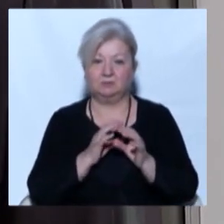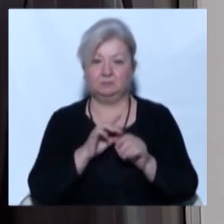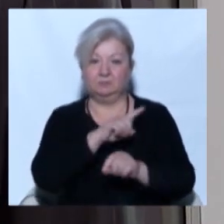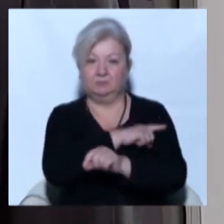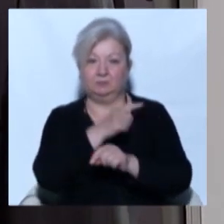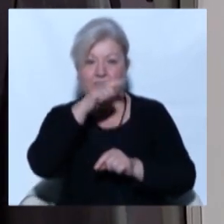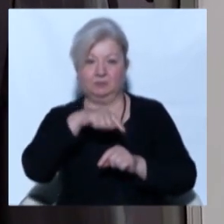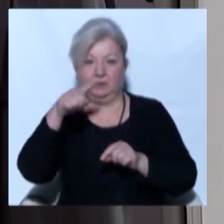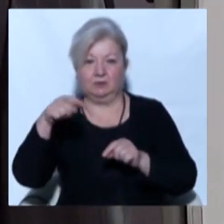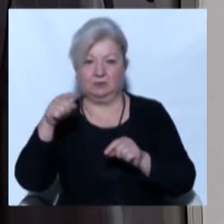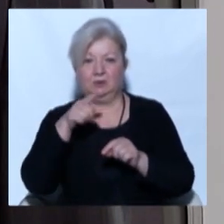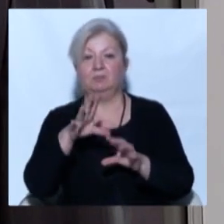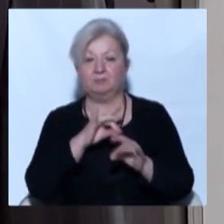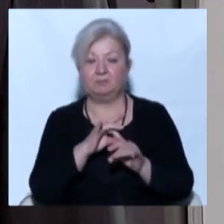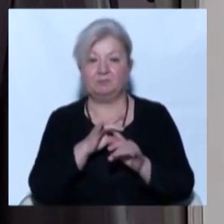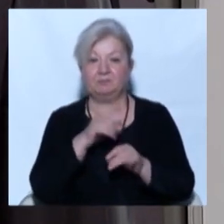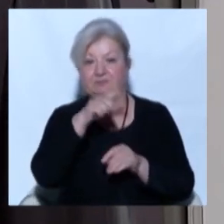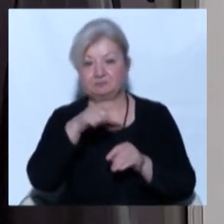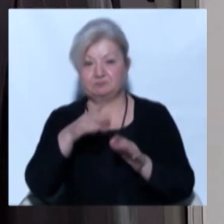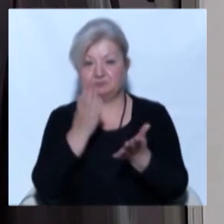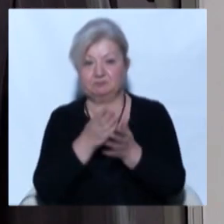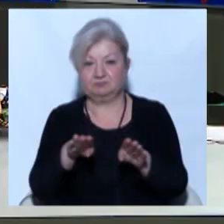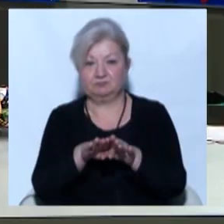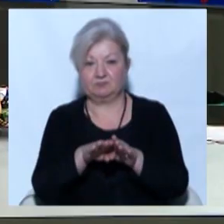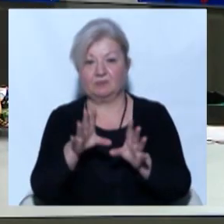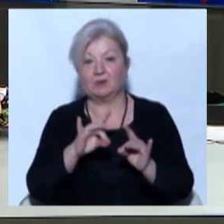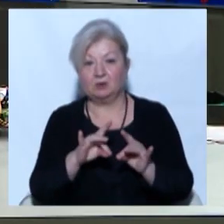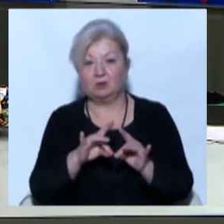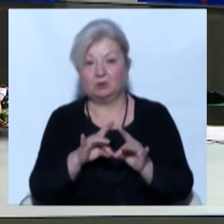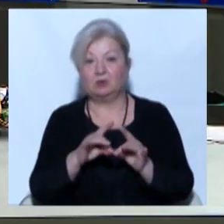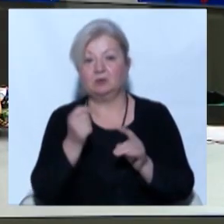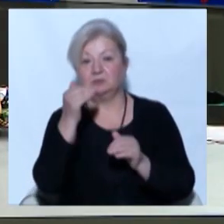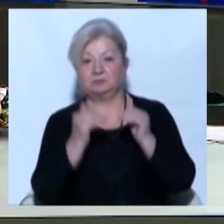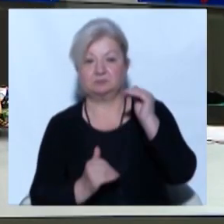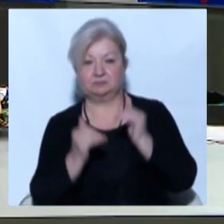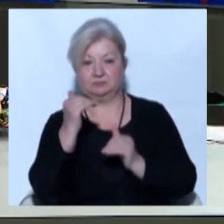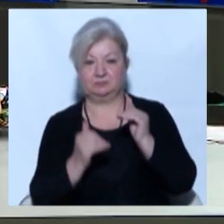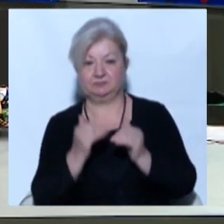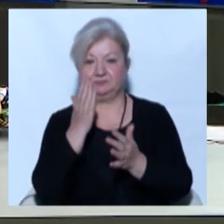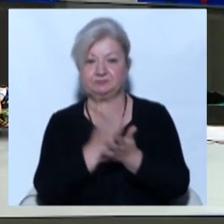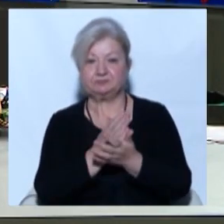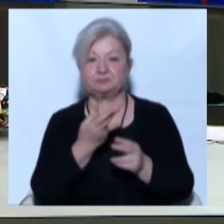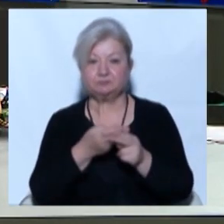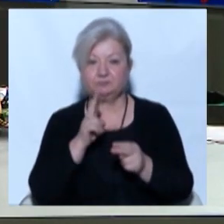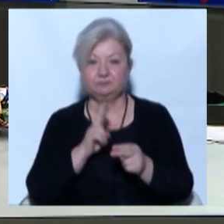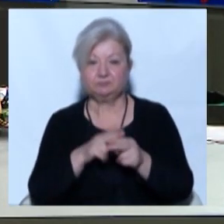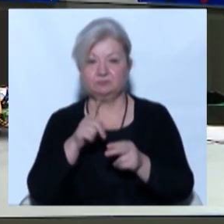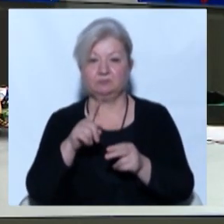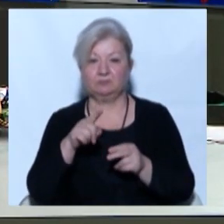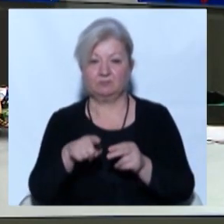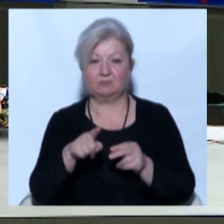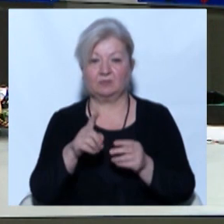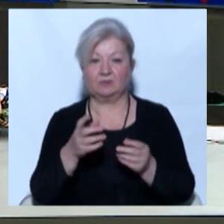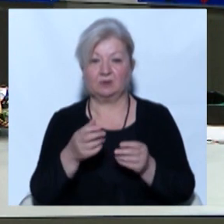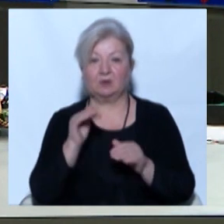ჯერადი არიან ამ სიხშირის. ოღონდ მცირე ამპლიტუდით. ეს ობერტონები ფაქტიურად